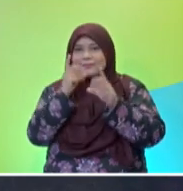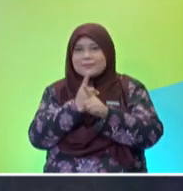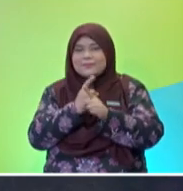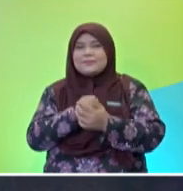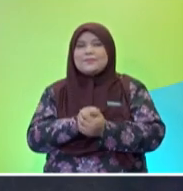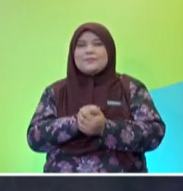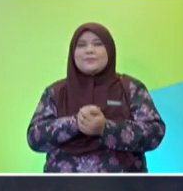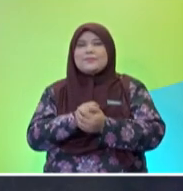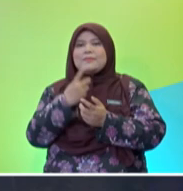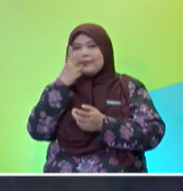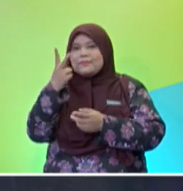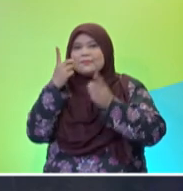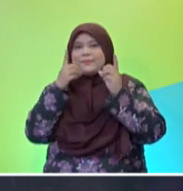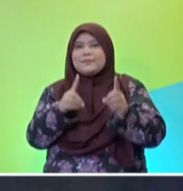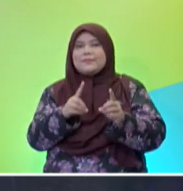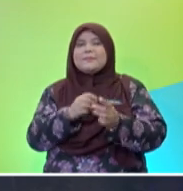jawabannya